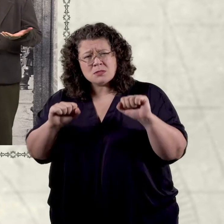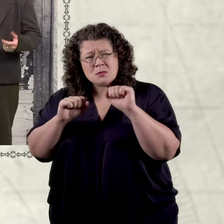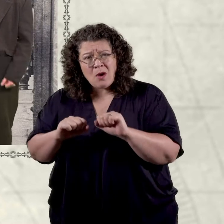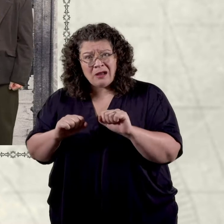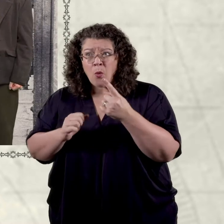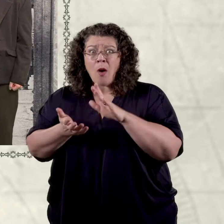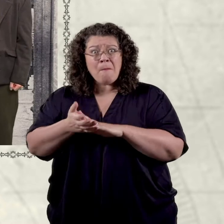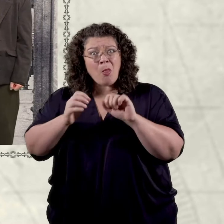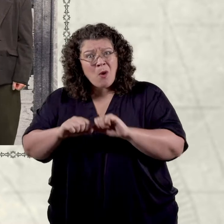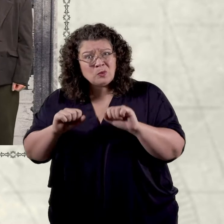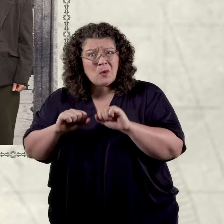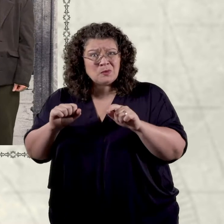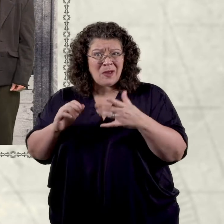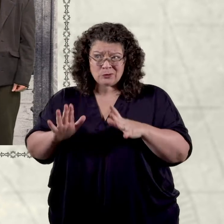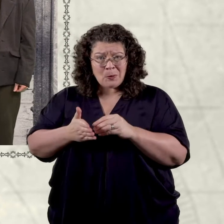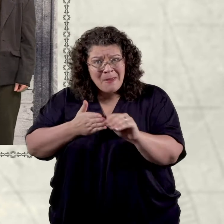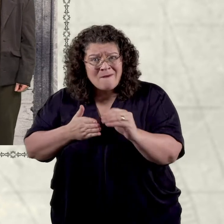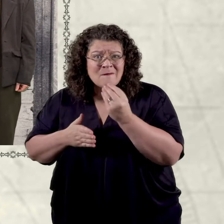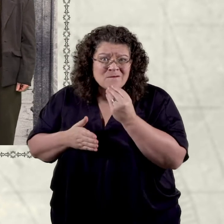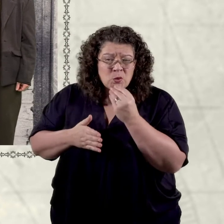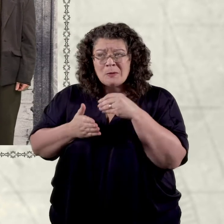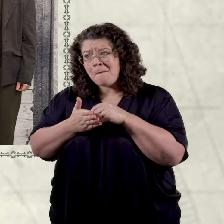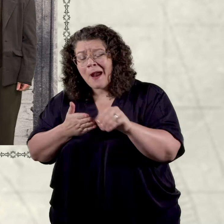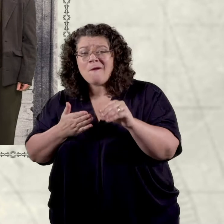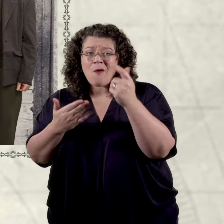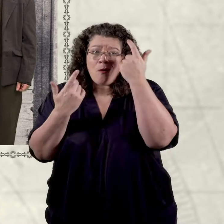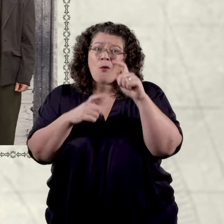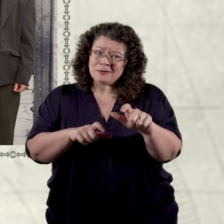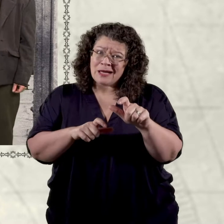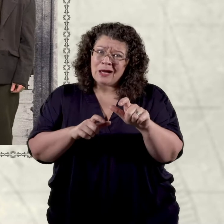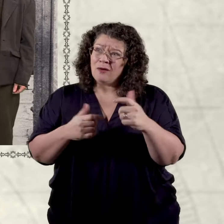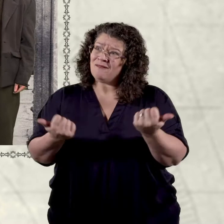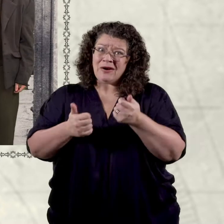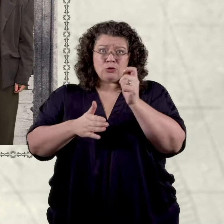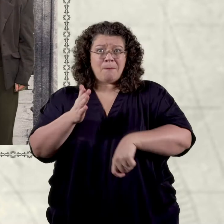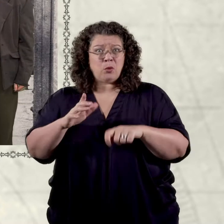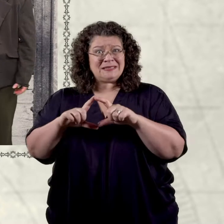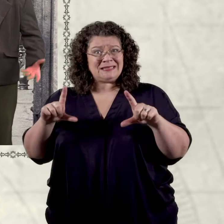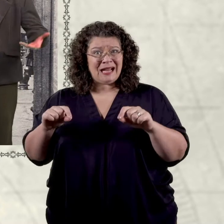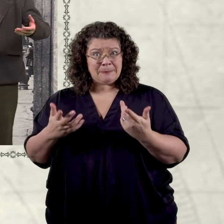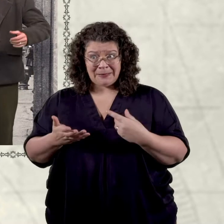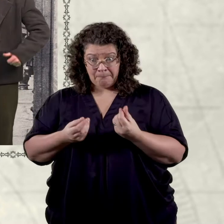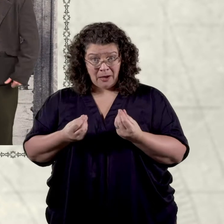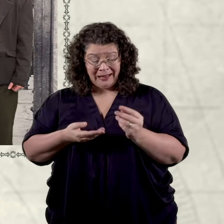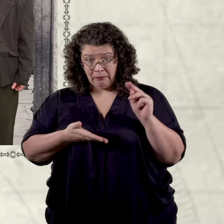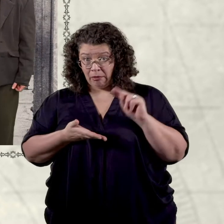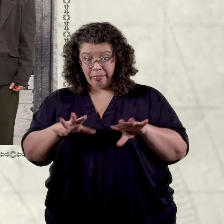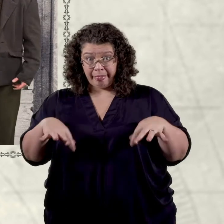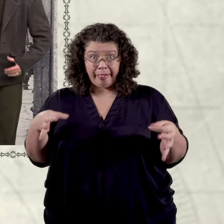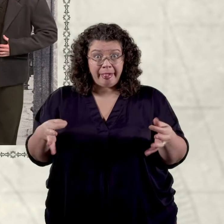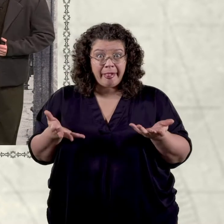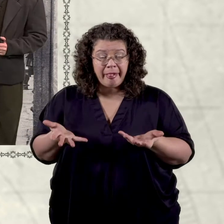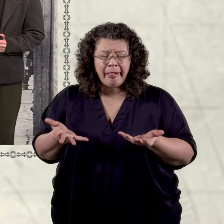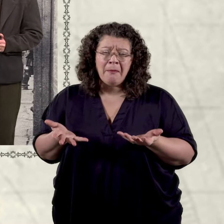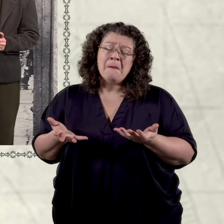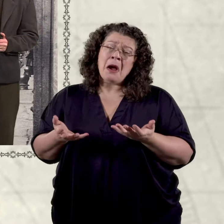Mis. Ac yn y mis hwnnw, oedden ni'n gorfod talu am lety a talu am fwyd. Ac ar ôl prynu'r tocyn, mae gen ni ddim lot o bres ar ôl o